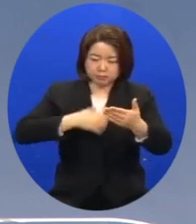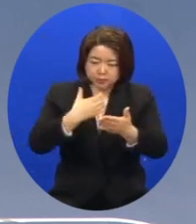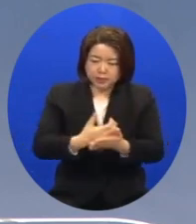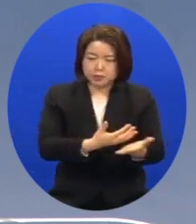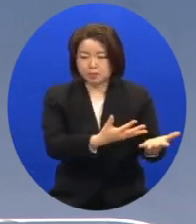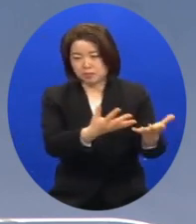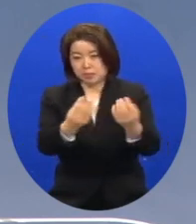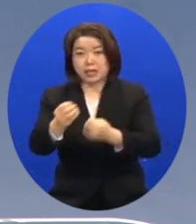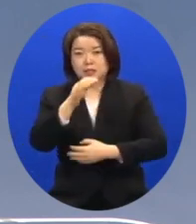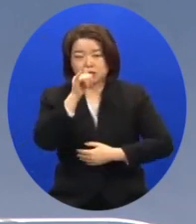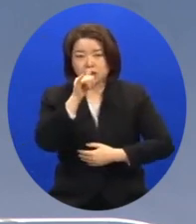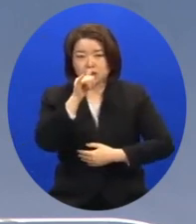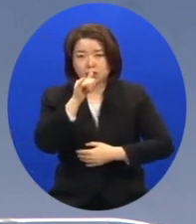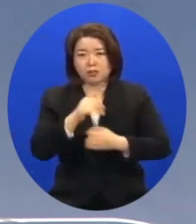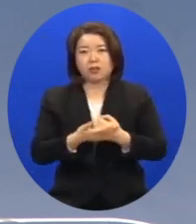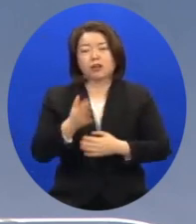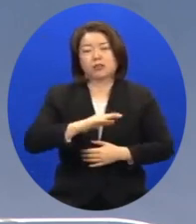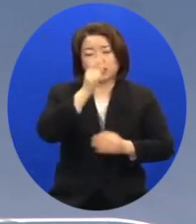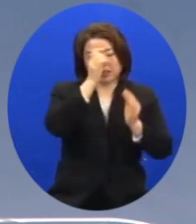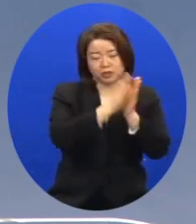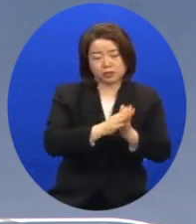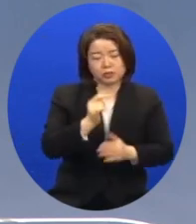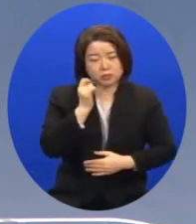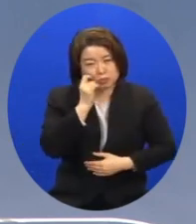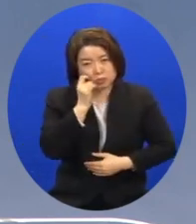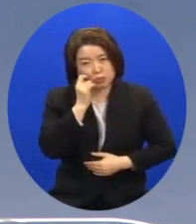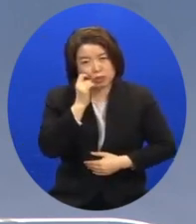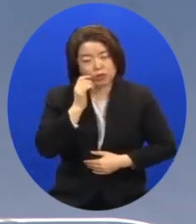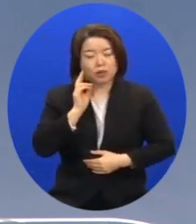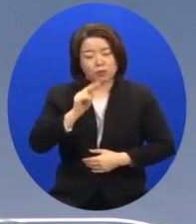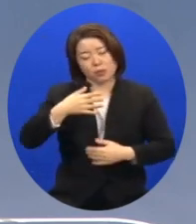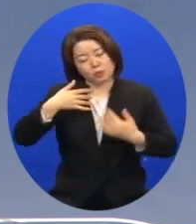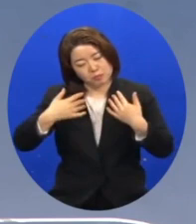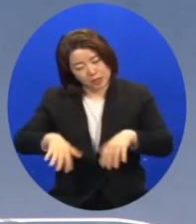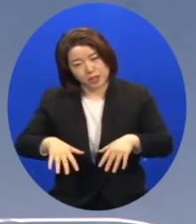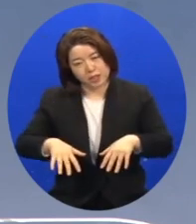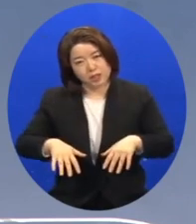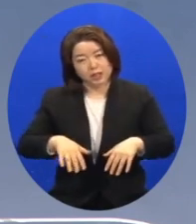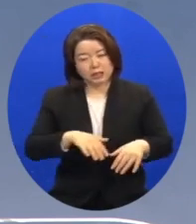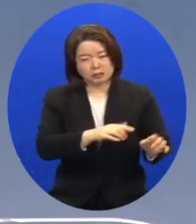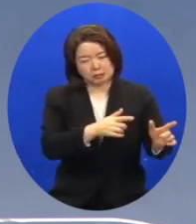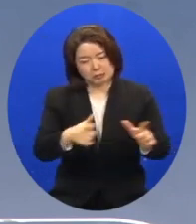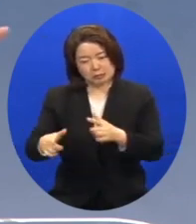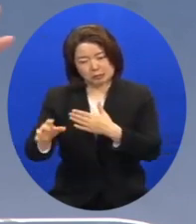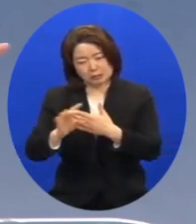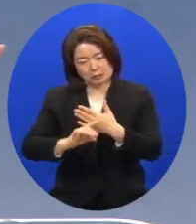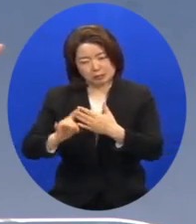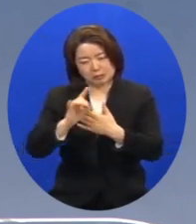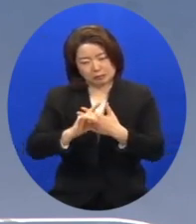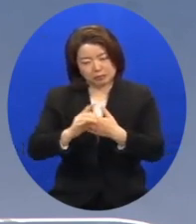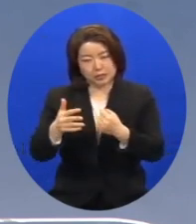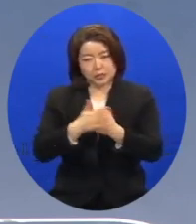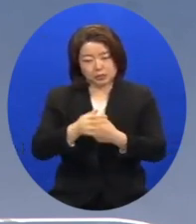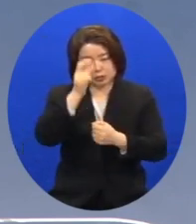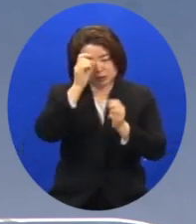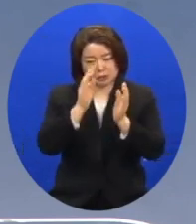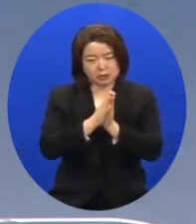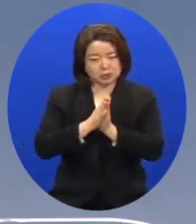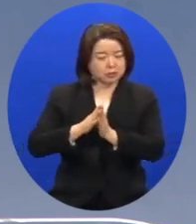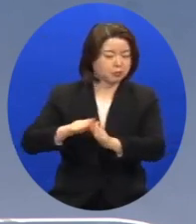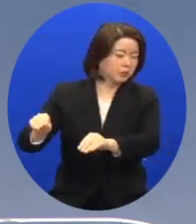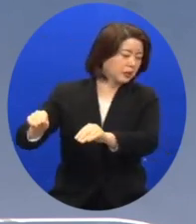받았는데 기도 못한다 너무 피곤하다 이런저런 핑계로 기도를 안 하고 살았다